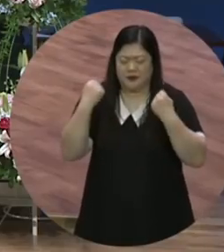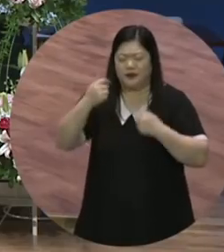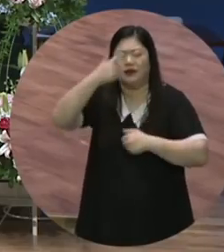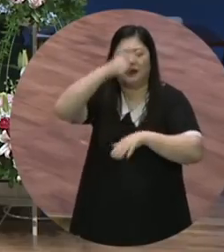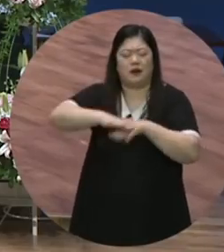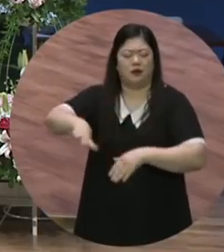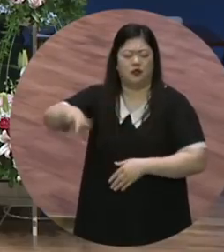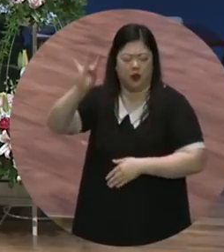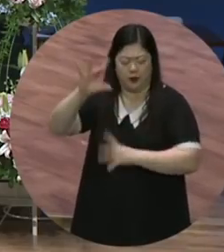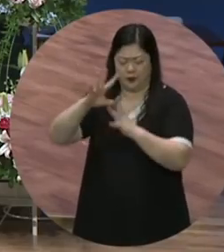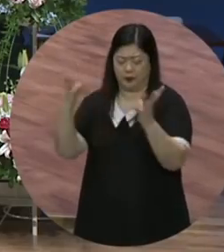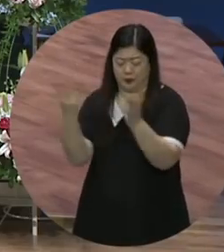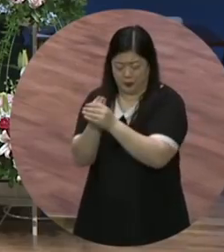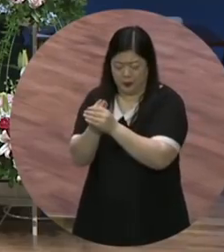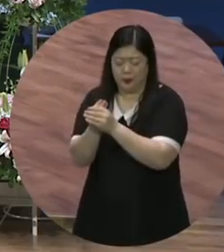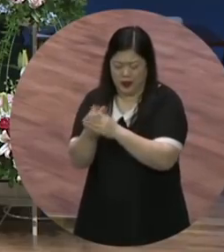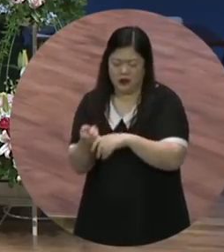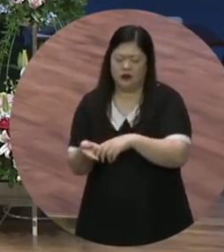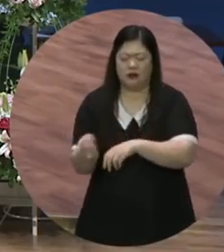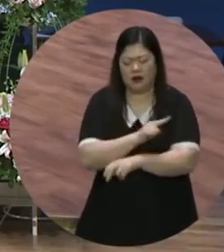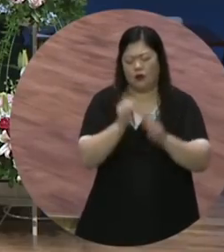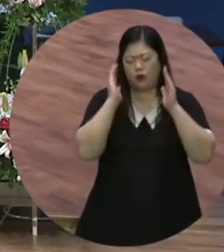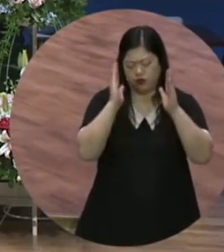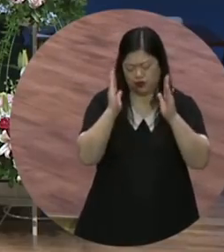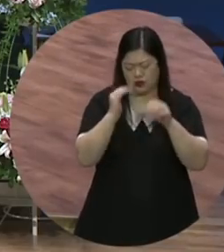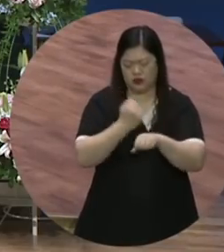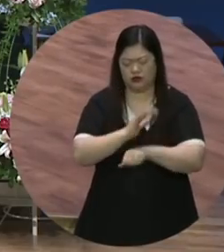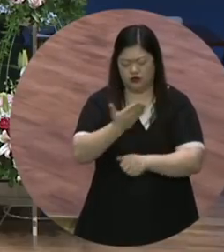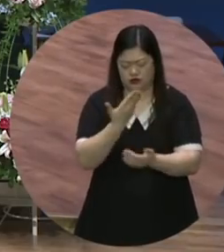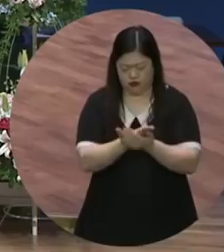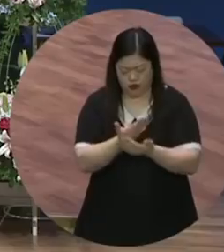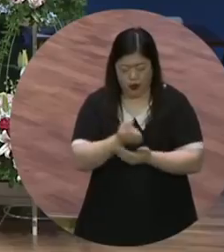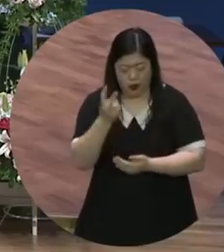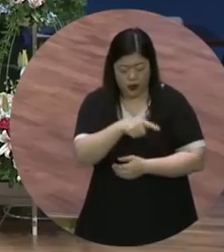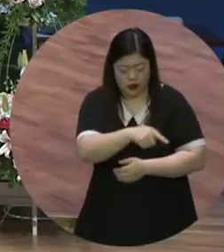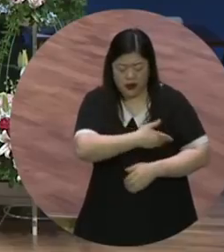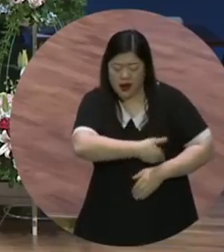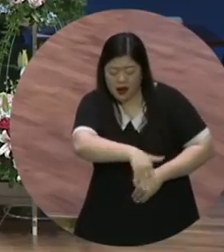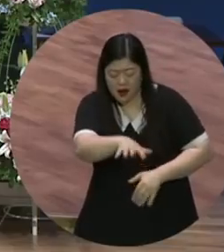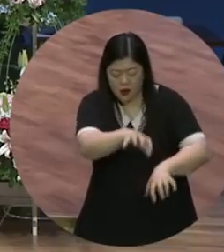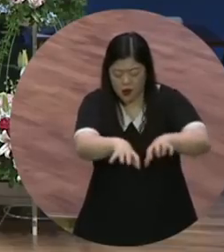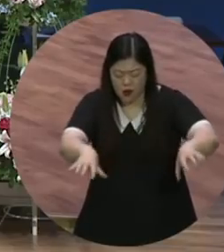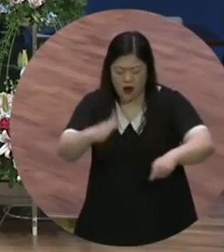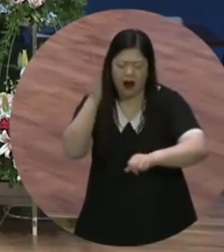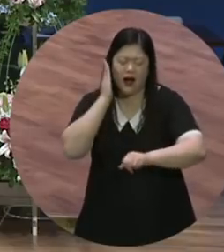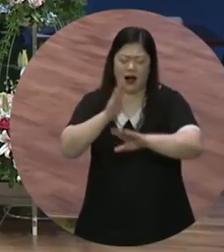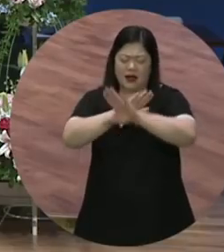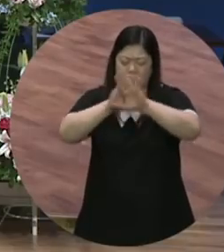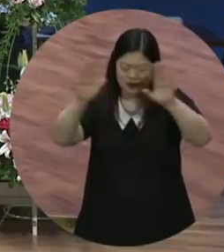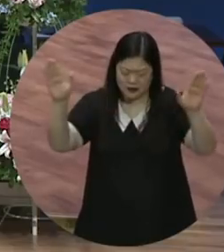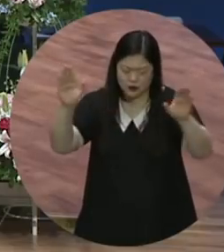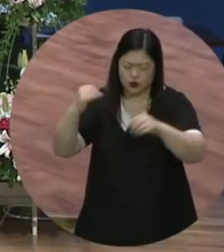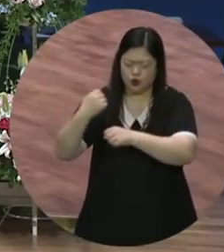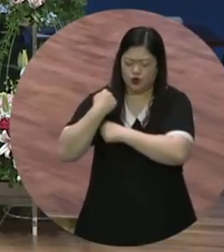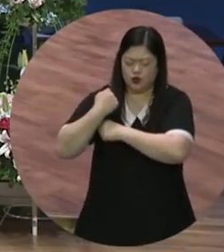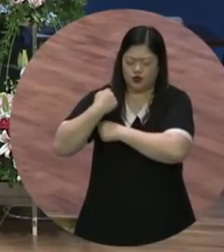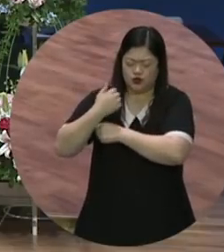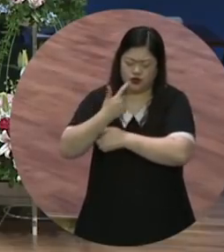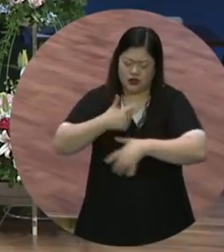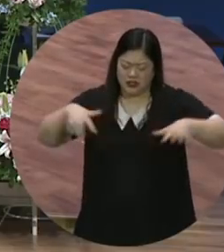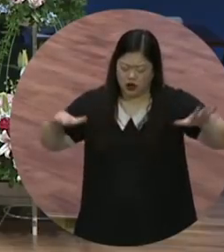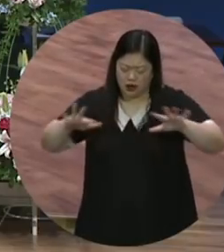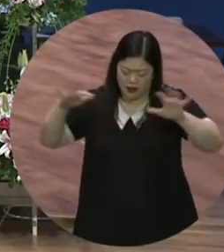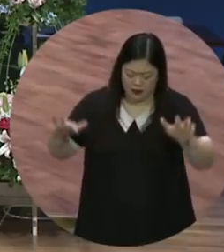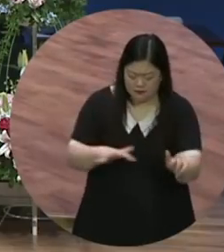놓치지 않고 가는 곳곳마다 흑암이 무너지며 하늘 군대가 동원되며 하나님이 주신 창조적 힘으로 살게 인도하여